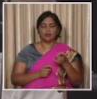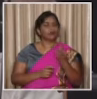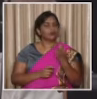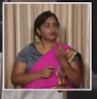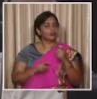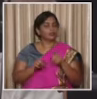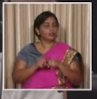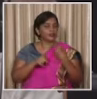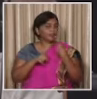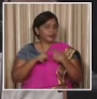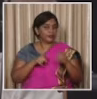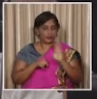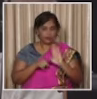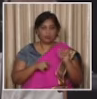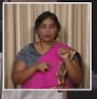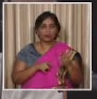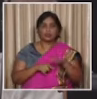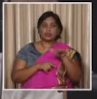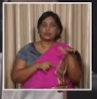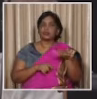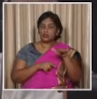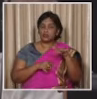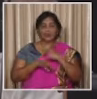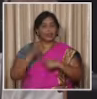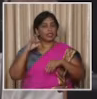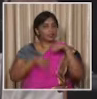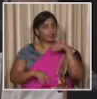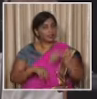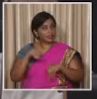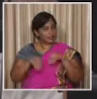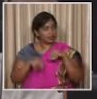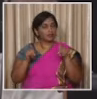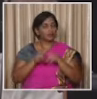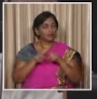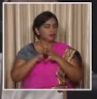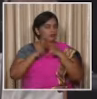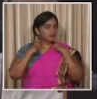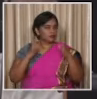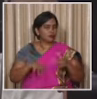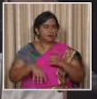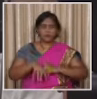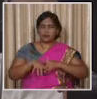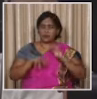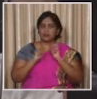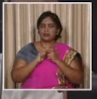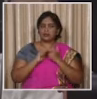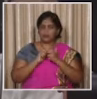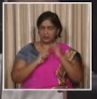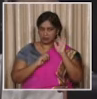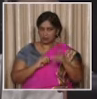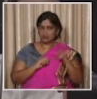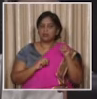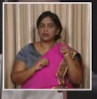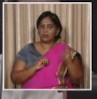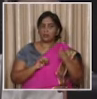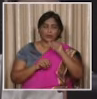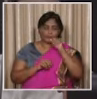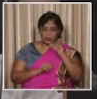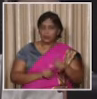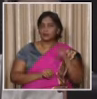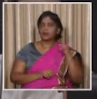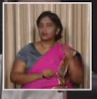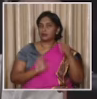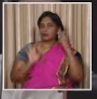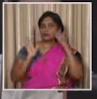ආර්ථික වශයෙන් පමණක් නොව සමාජීය දේශපාලන වශයෙන් බරපතල අනතුරකට වැටෙමින් තිබුණේ. කිසි කෙනෙක්